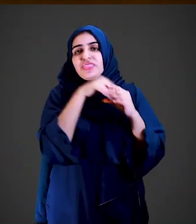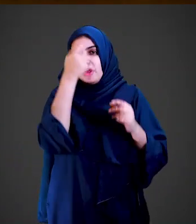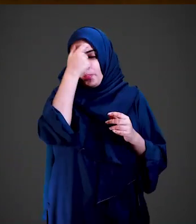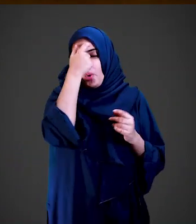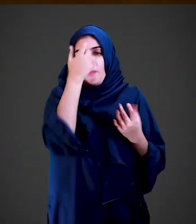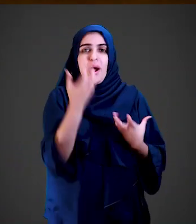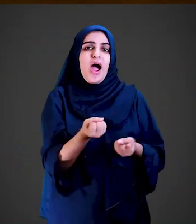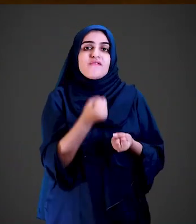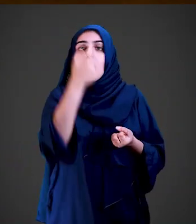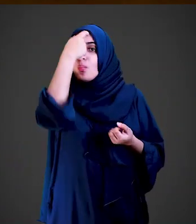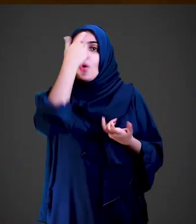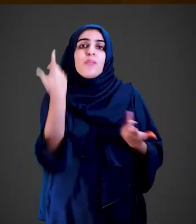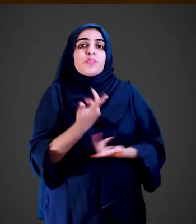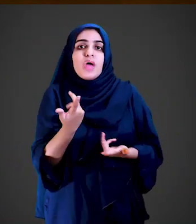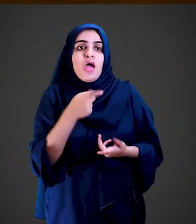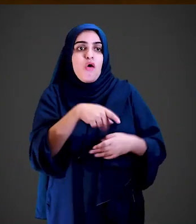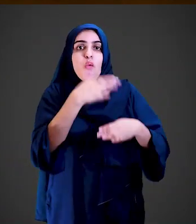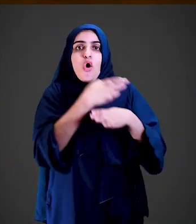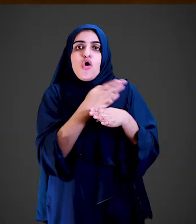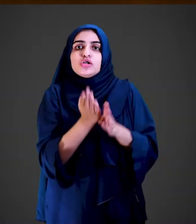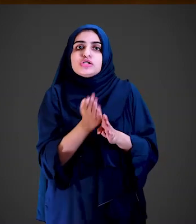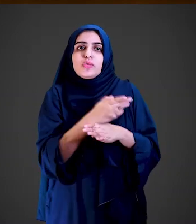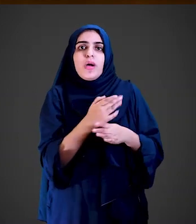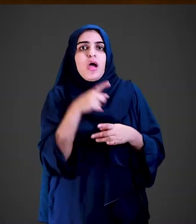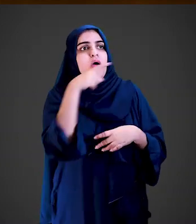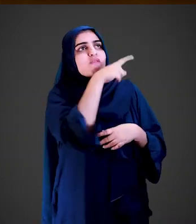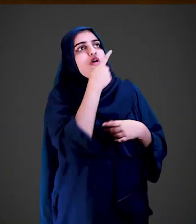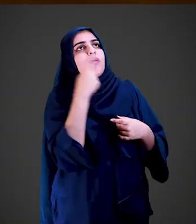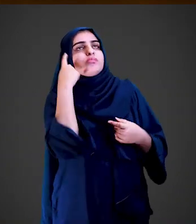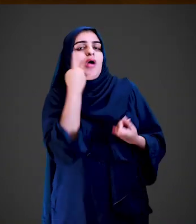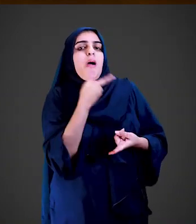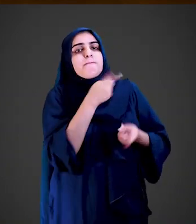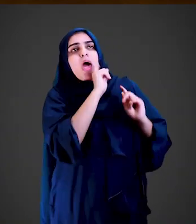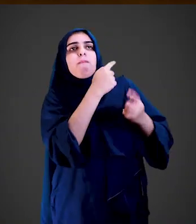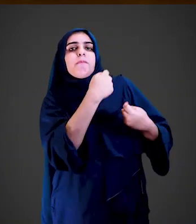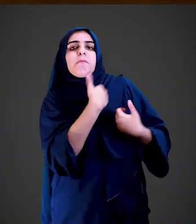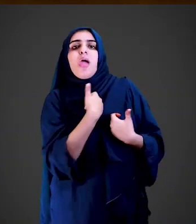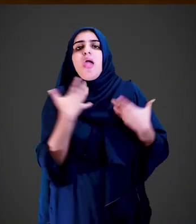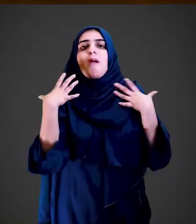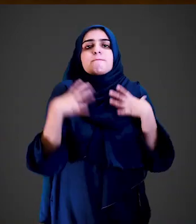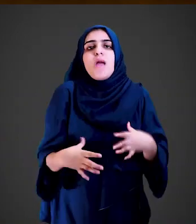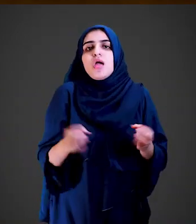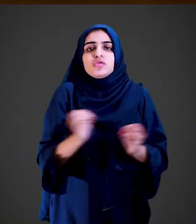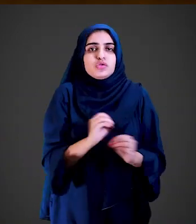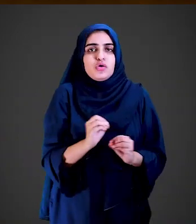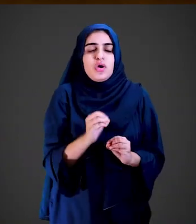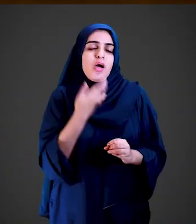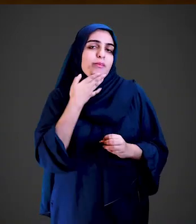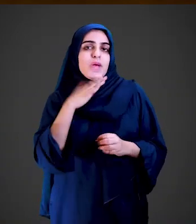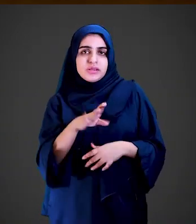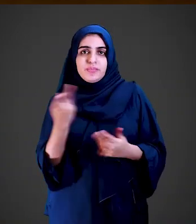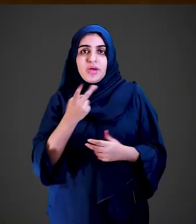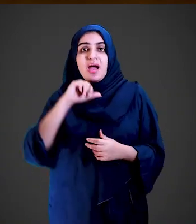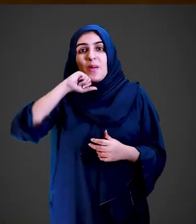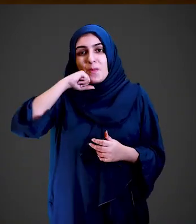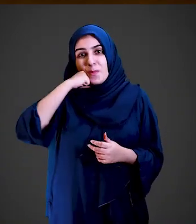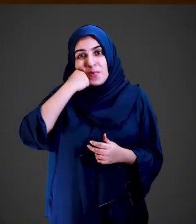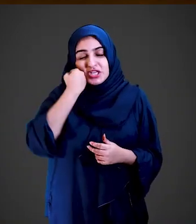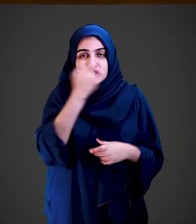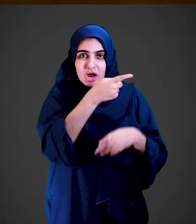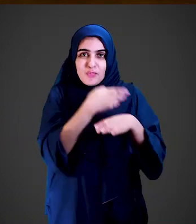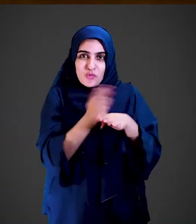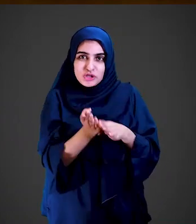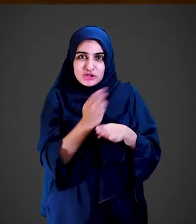ہے کہ صوبے پھر بہت زیادہ ڈیپینڈنٹ ہو جاتے ہیں مثال کے طور پر اگر آپ پنجاب پروونس کی ہم بات کریں تو